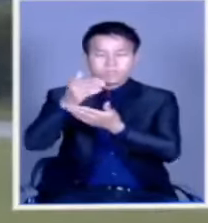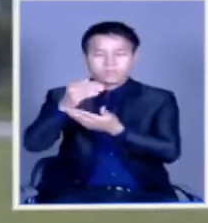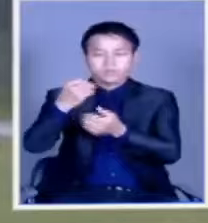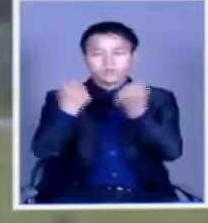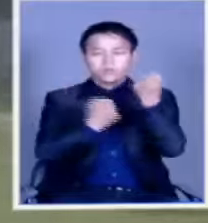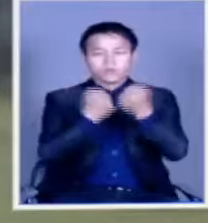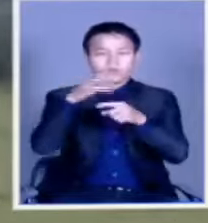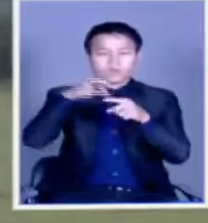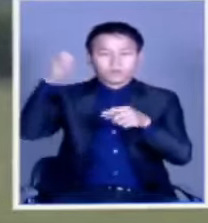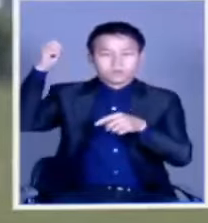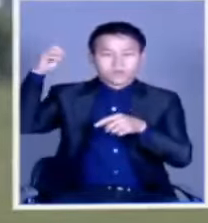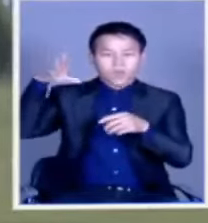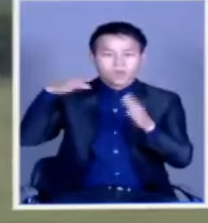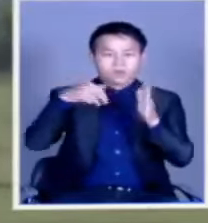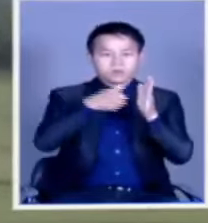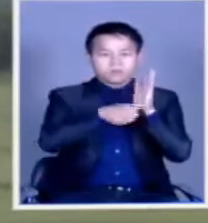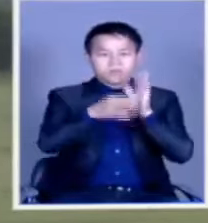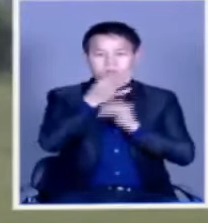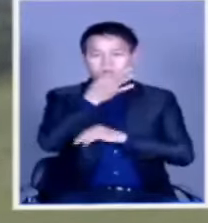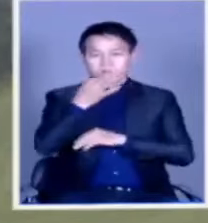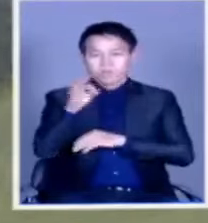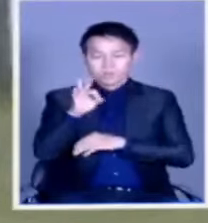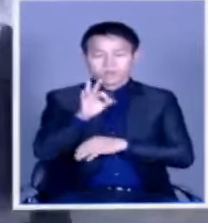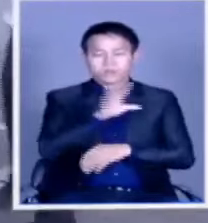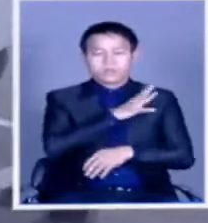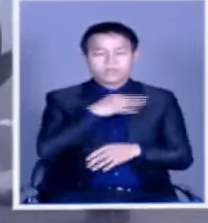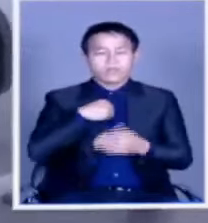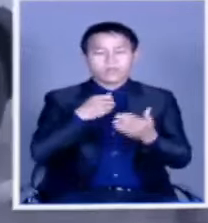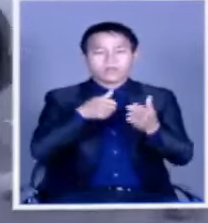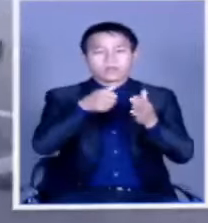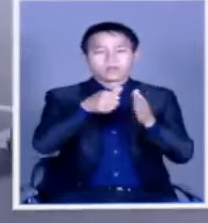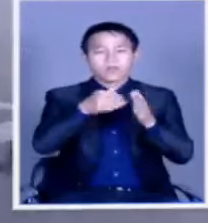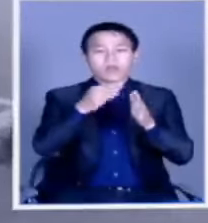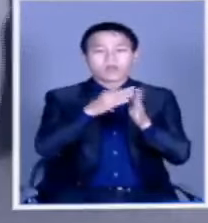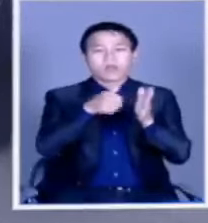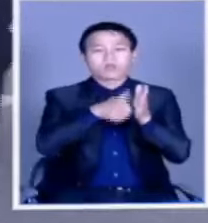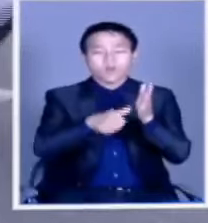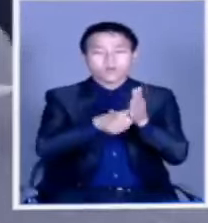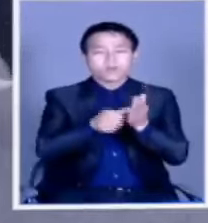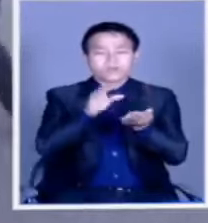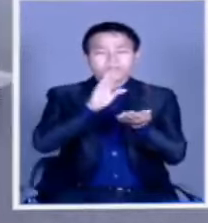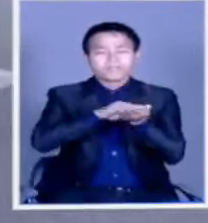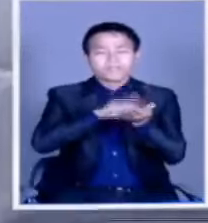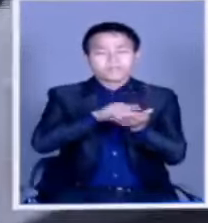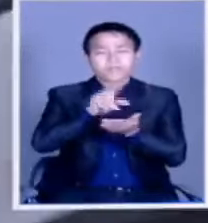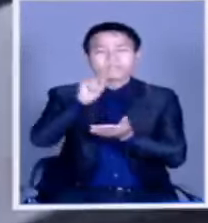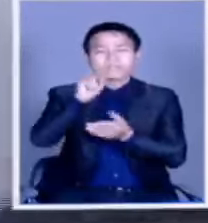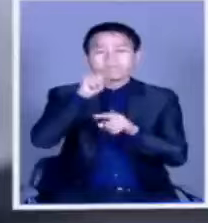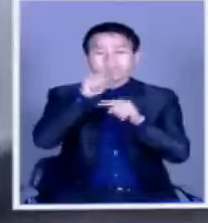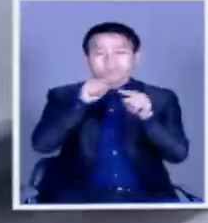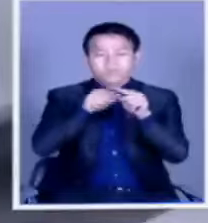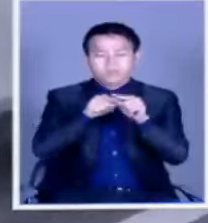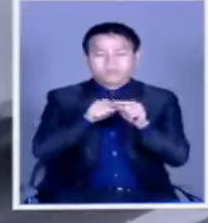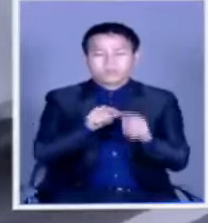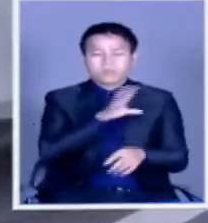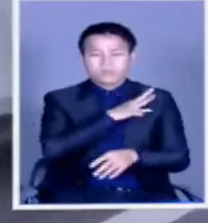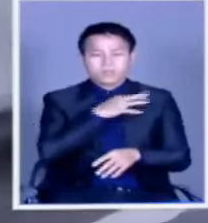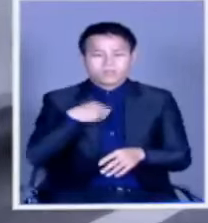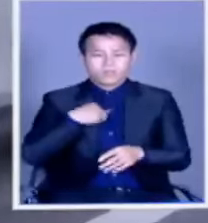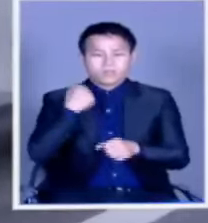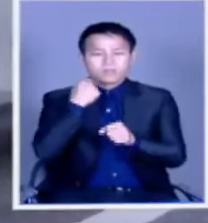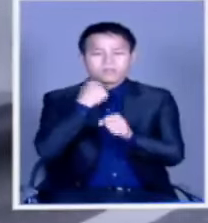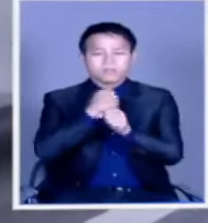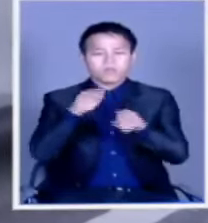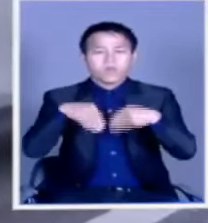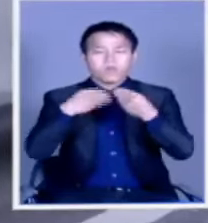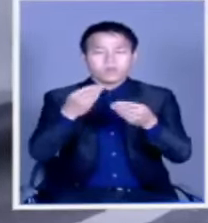บ่เสียภาษีเก็บอากรสมใช้เพียง3ส่วนห้อยอากรมูลค่าเพิ่ม7ส่วนห้อยเฮ็ดให้การนำเข้ารถไฟฟ้